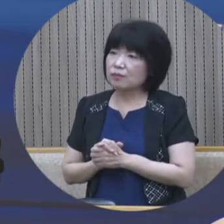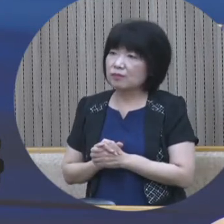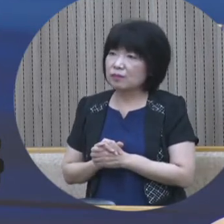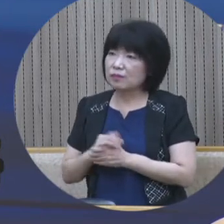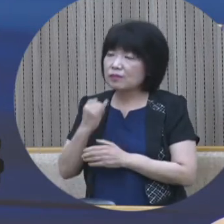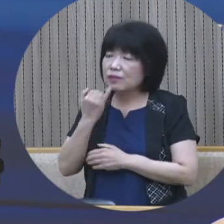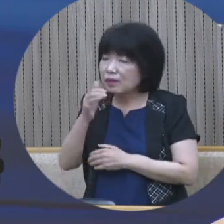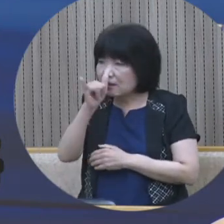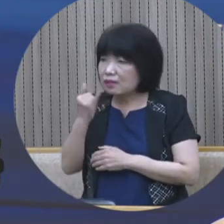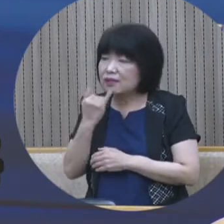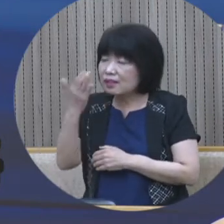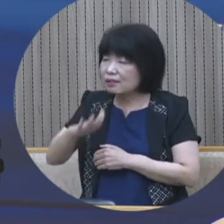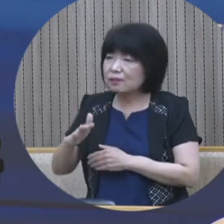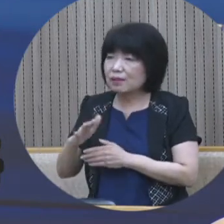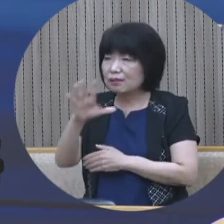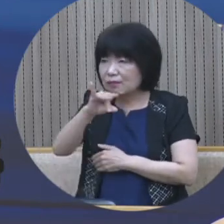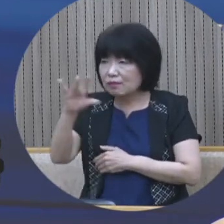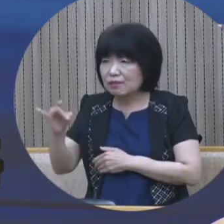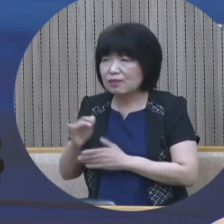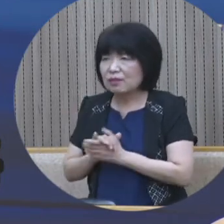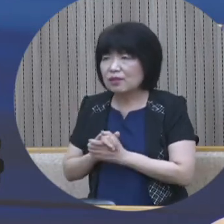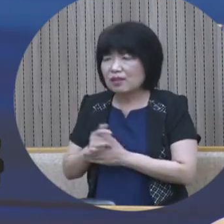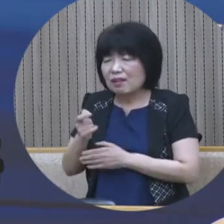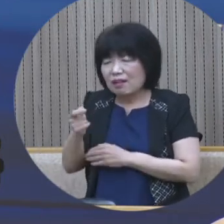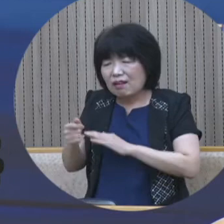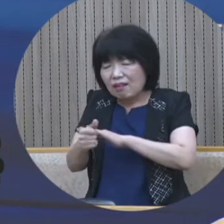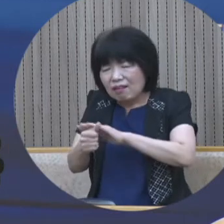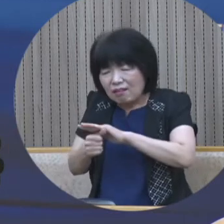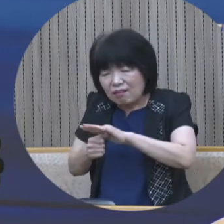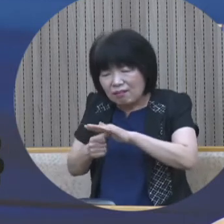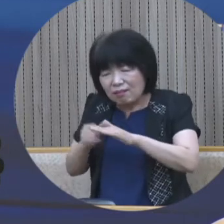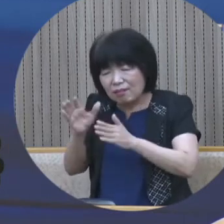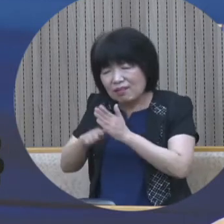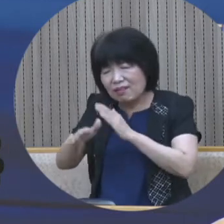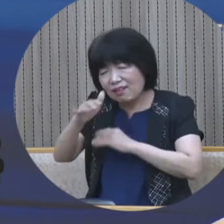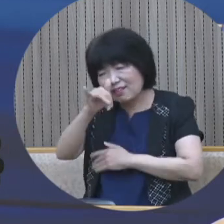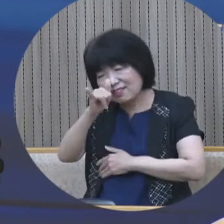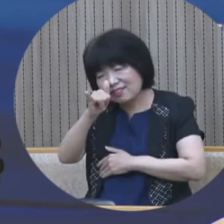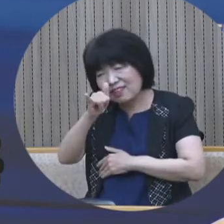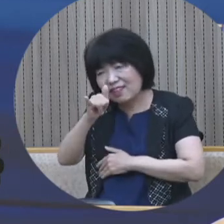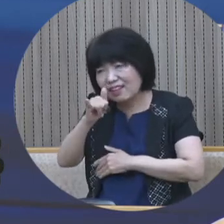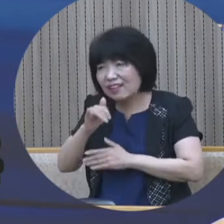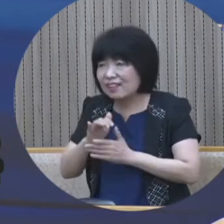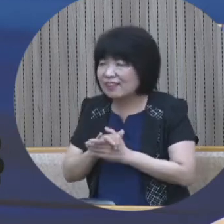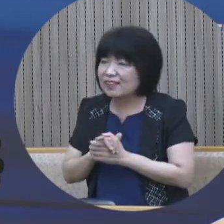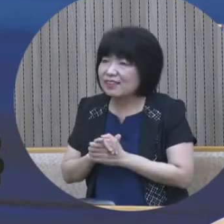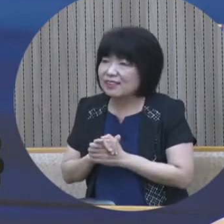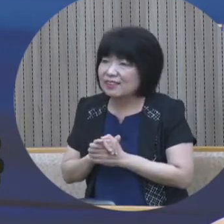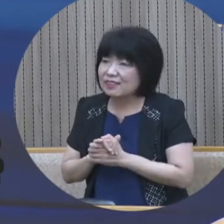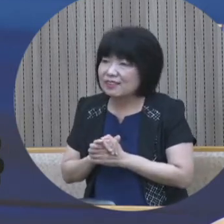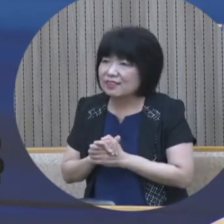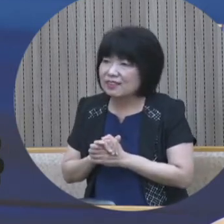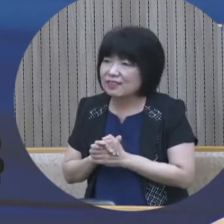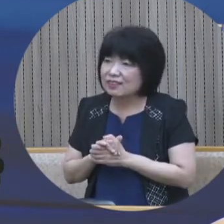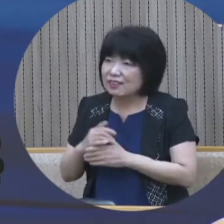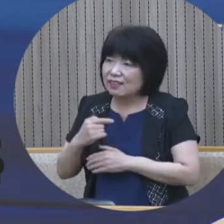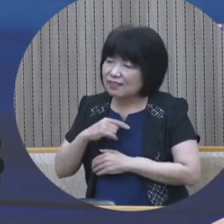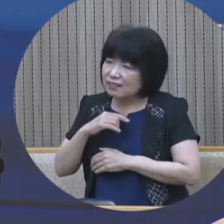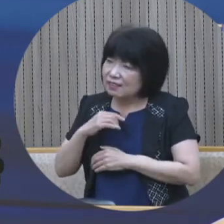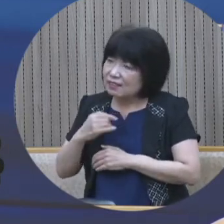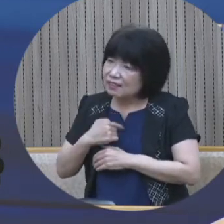그렇기도 하지만 때로는 이렇게 소심해질 수가 있는가? 이게 정말